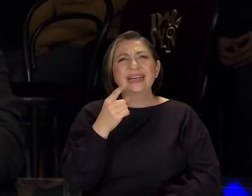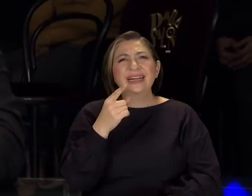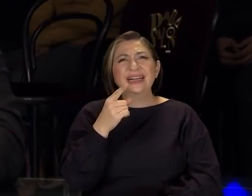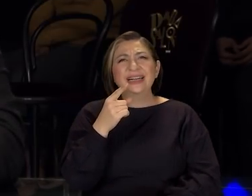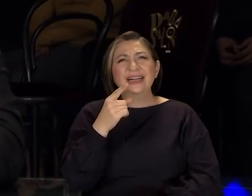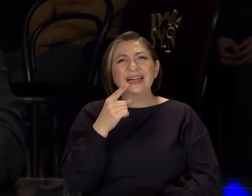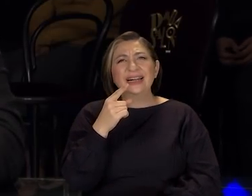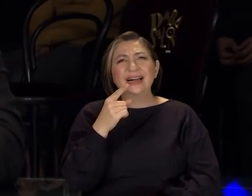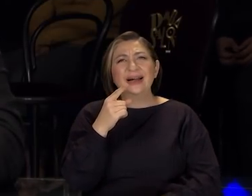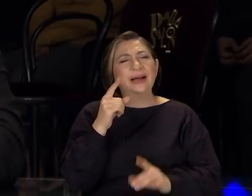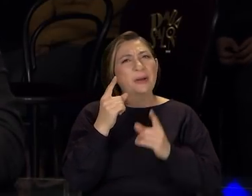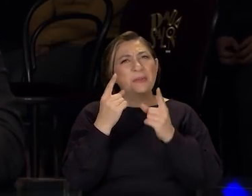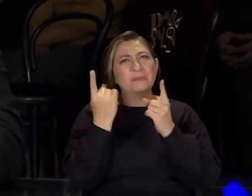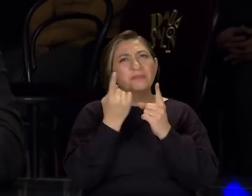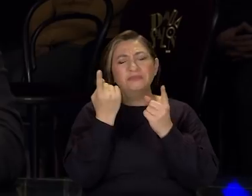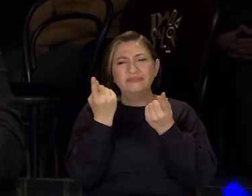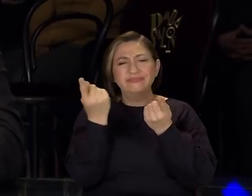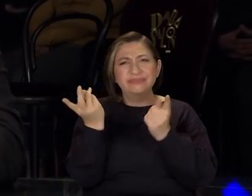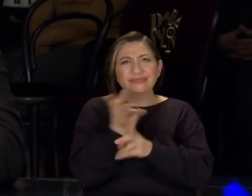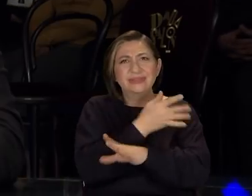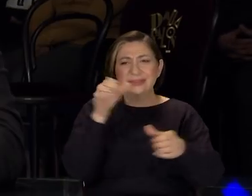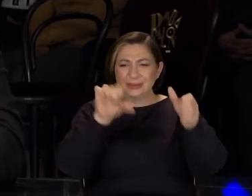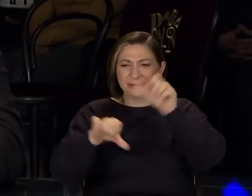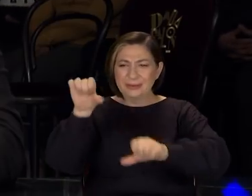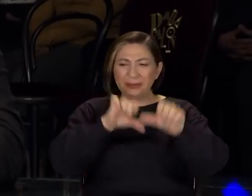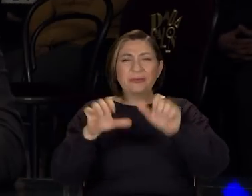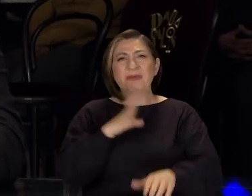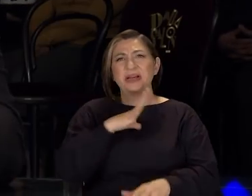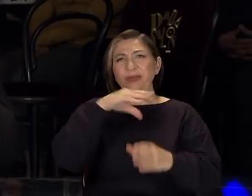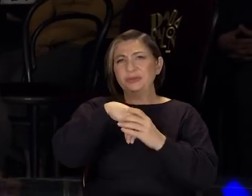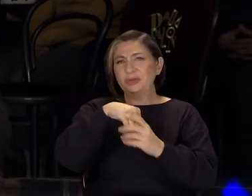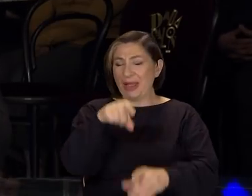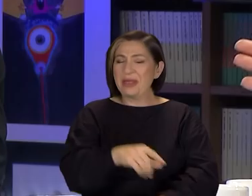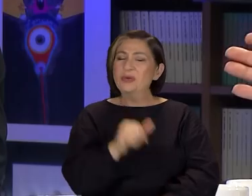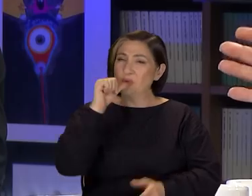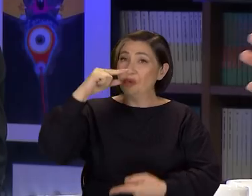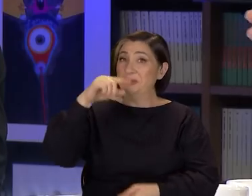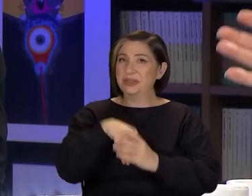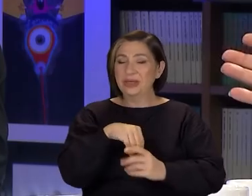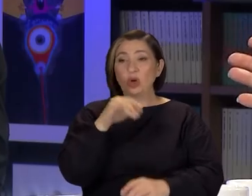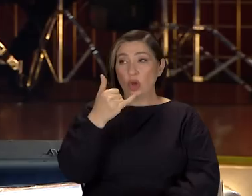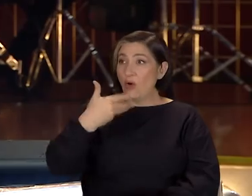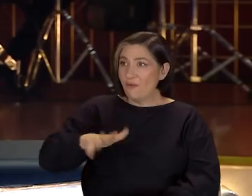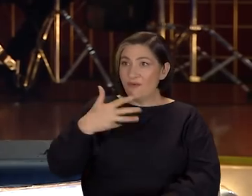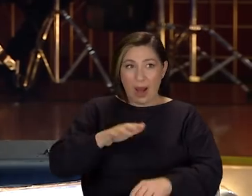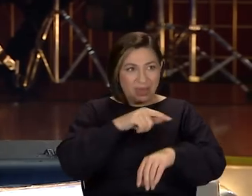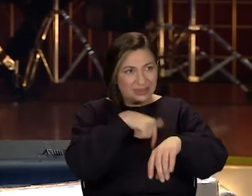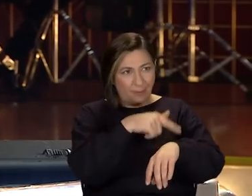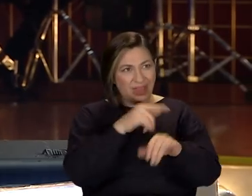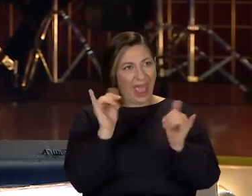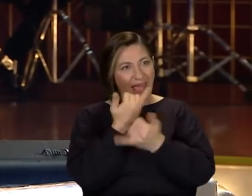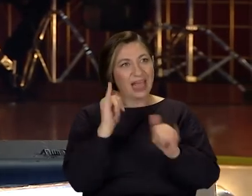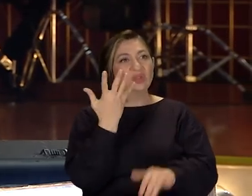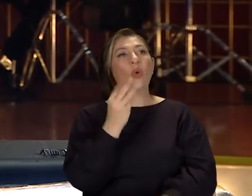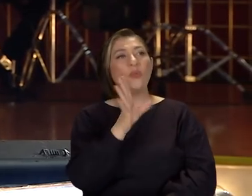Herbal. Evet ya, her evet şey vardı. Herbal diyorlar galiba evet şimdi. Peki ama o zaman tabii ki kilo verme aşamasında eğlence